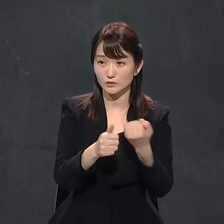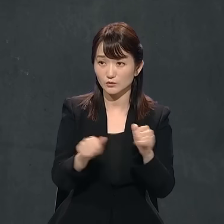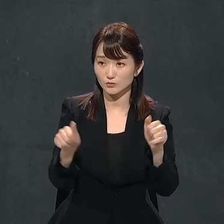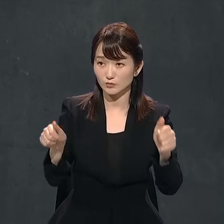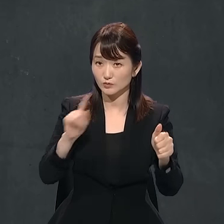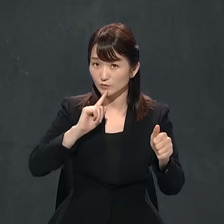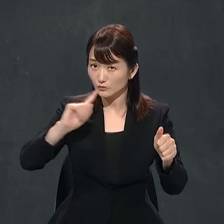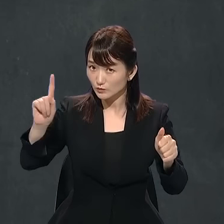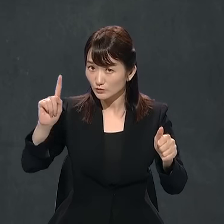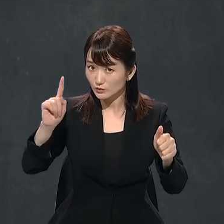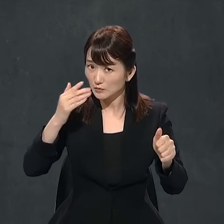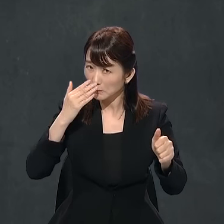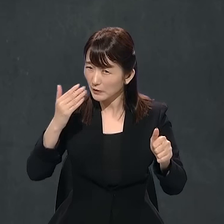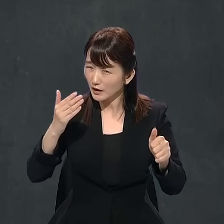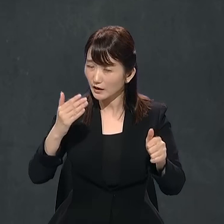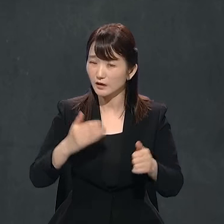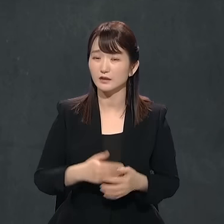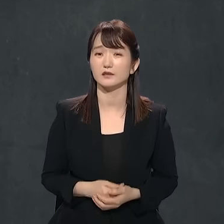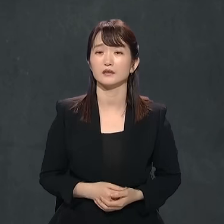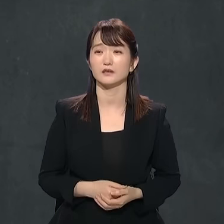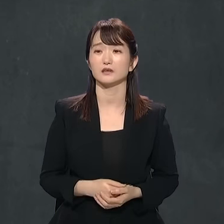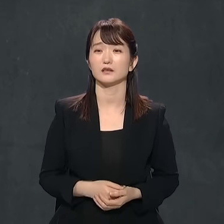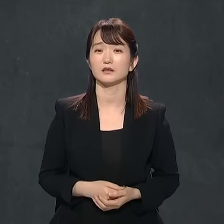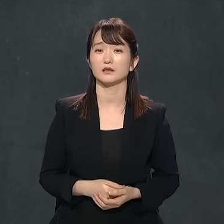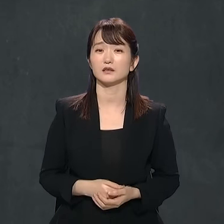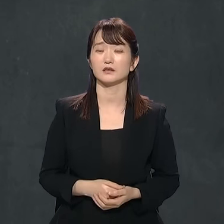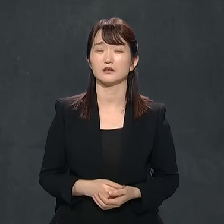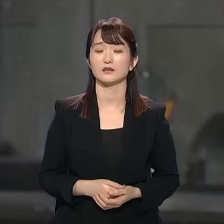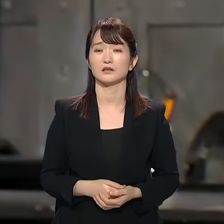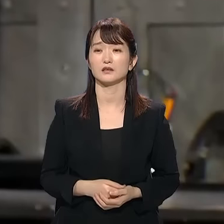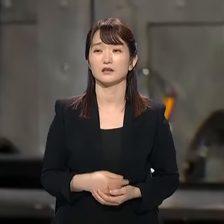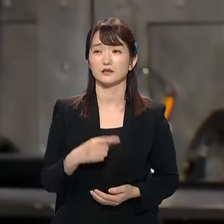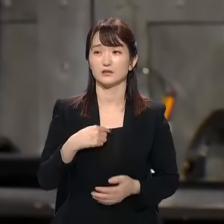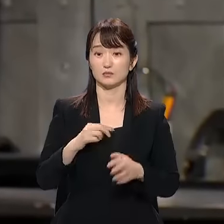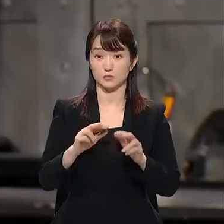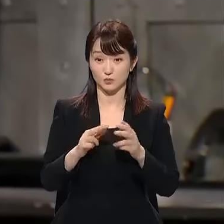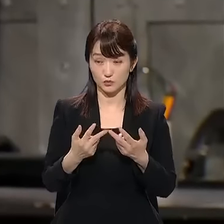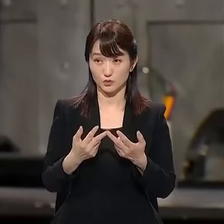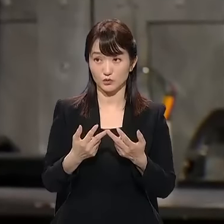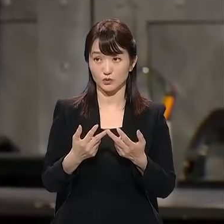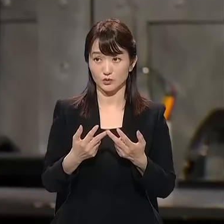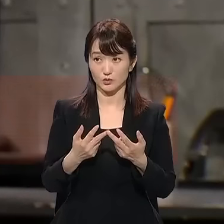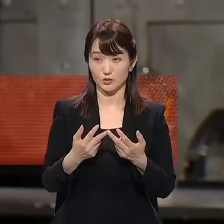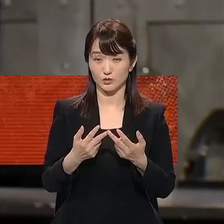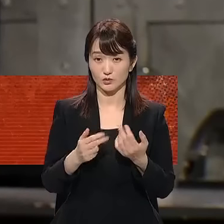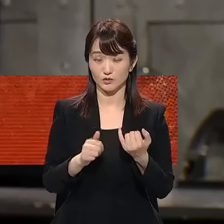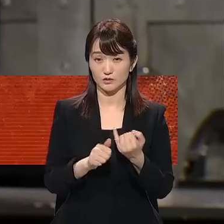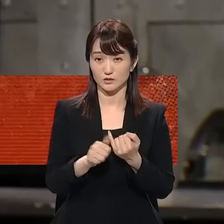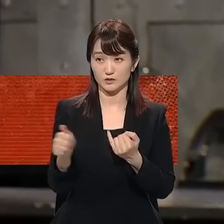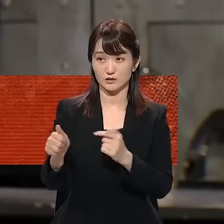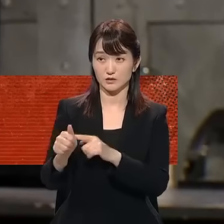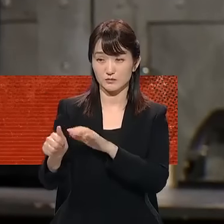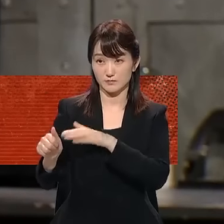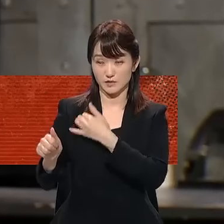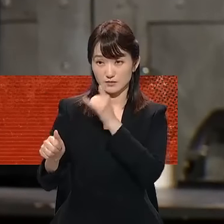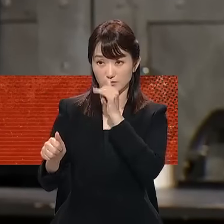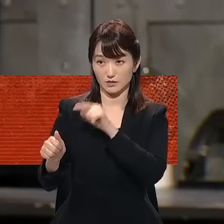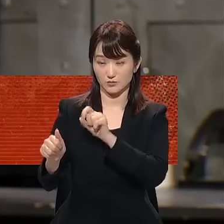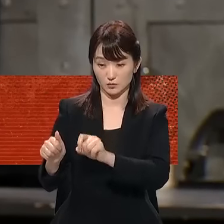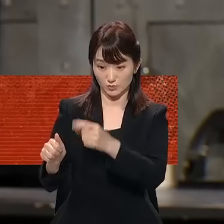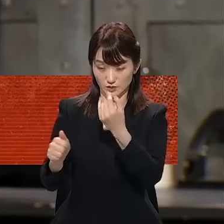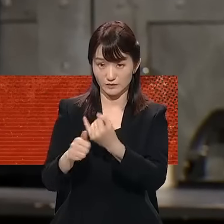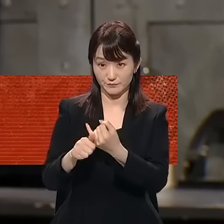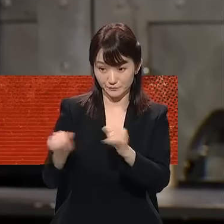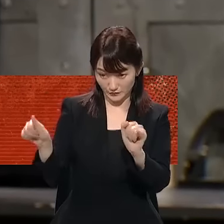주느냐 이렇게 묻고 계시는데요 자 문제되는 부분이 그 부분입니다 본인이 이전에 좀 부정의 같은 행동을 했기 때문에 그걸로 이혼을